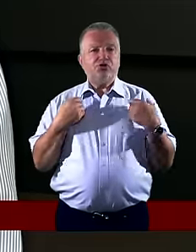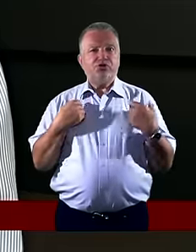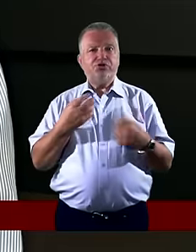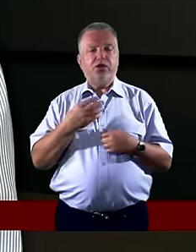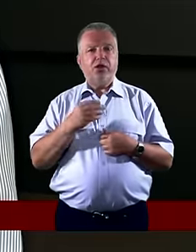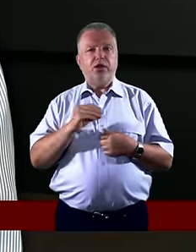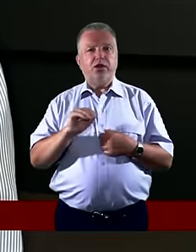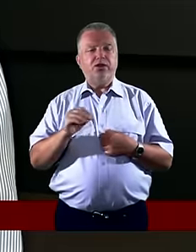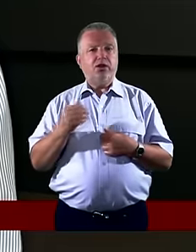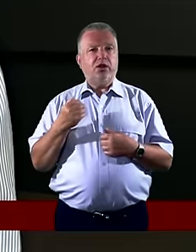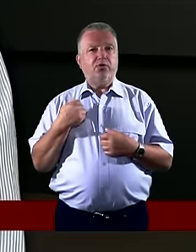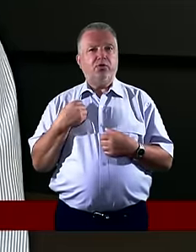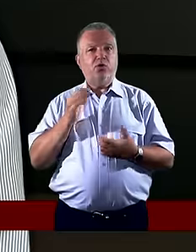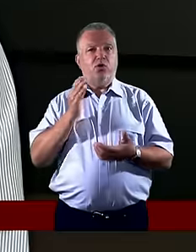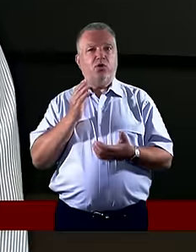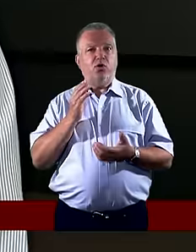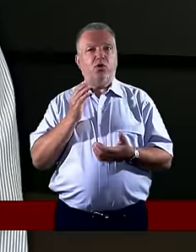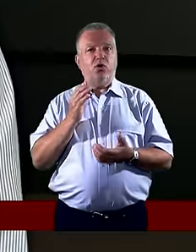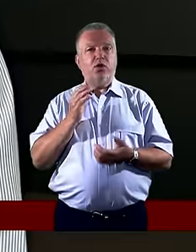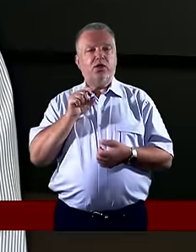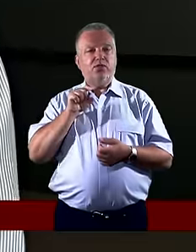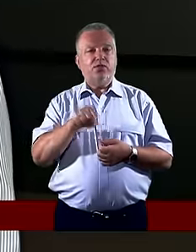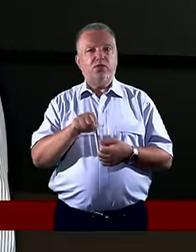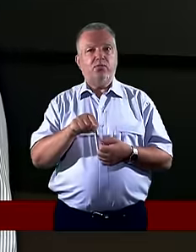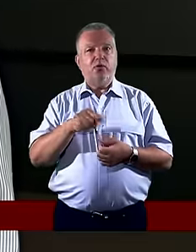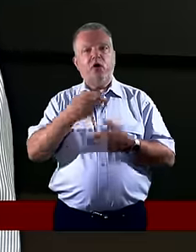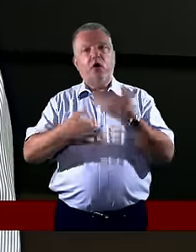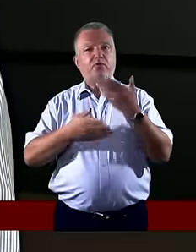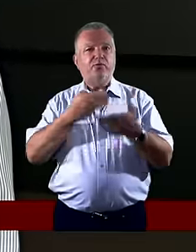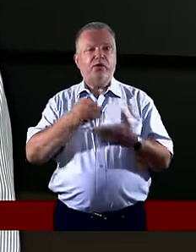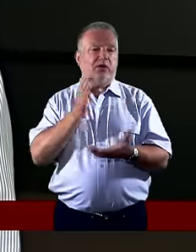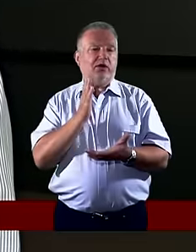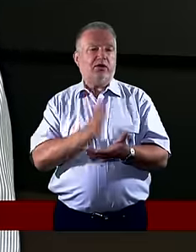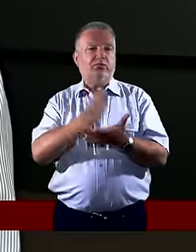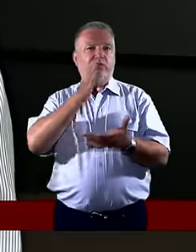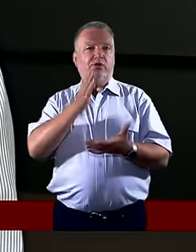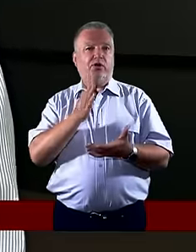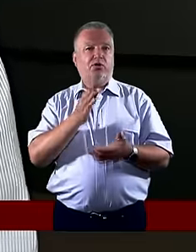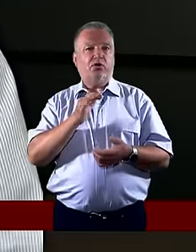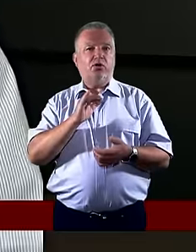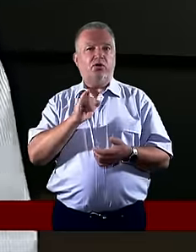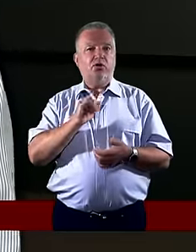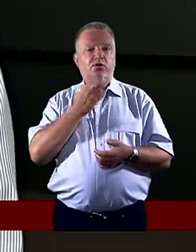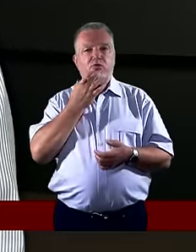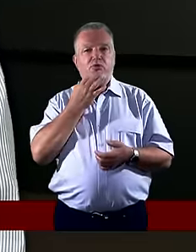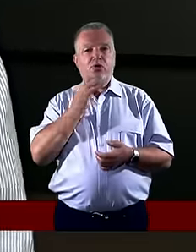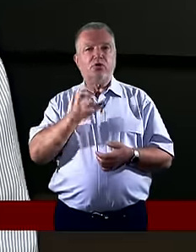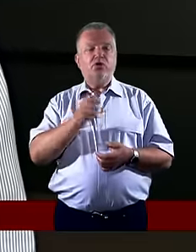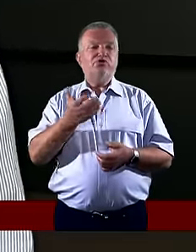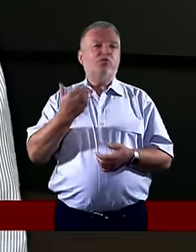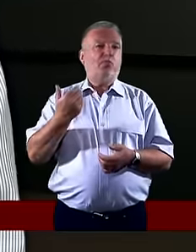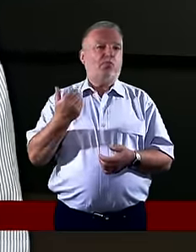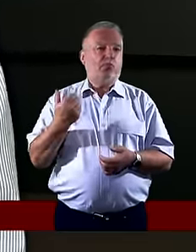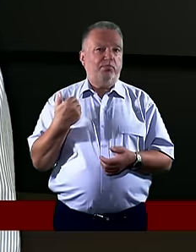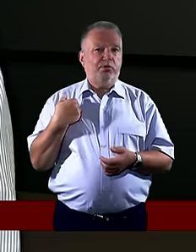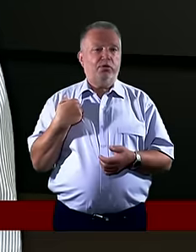życie chrześcijańskie nie polegało na tym, że my tylko sobie jakieś doświadczenia chrześcijańskie opowiadamy, jak to czasami mówimy, i opowiadamy ciągle o tym, co